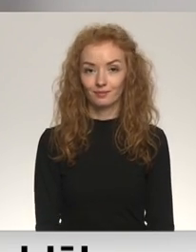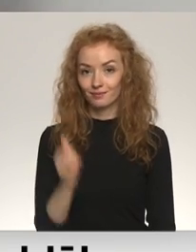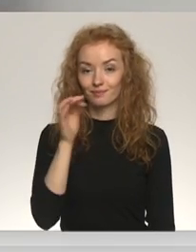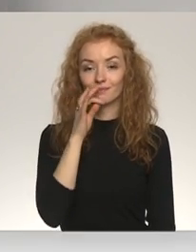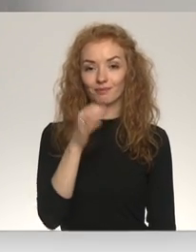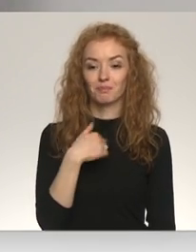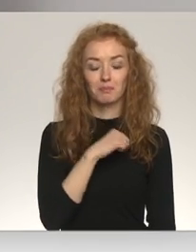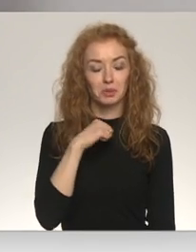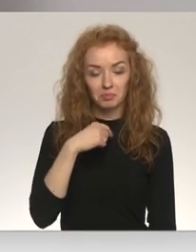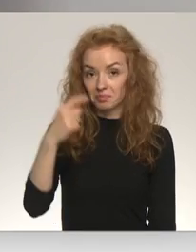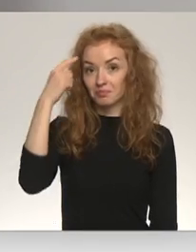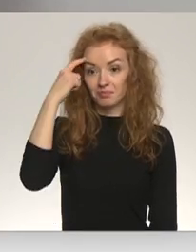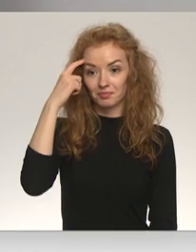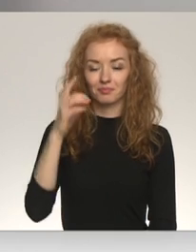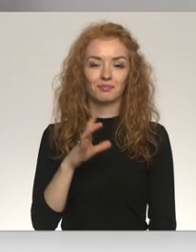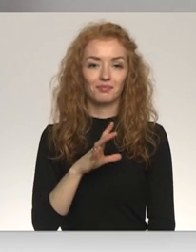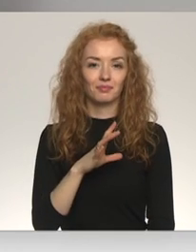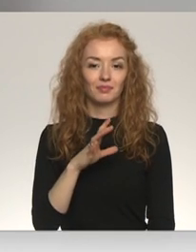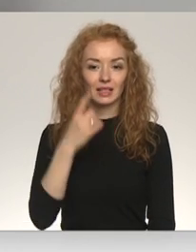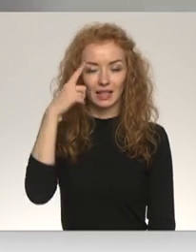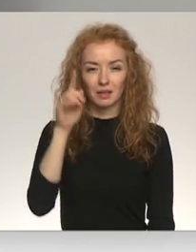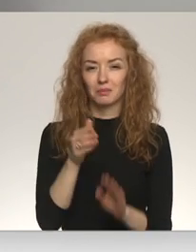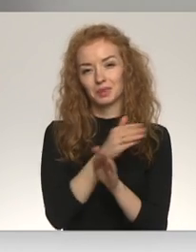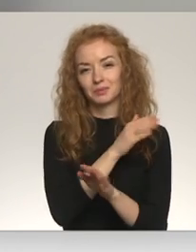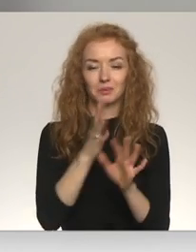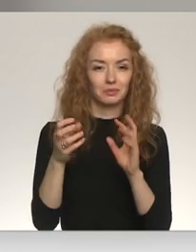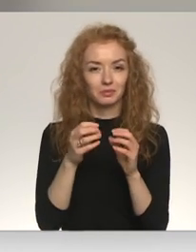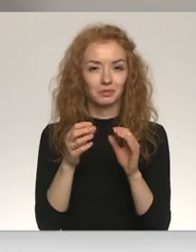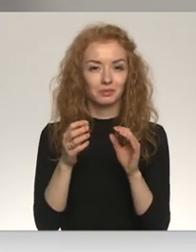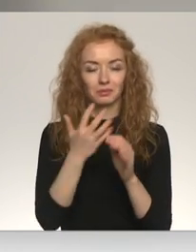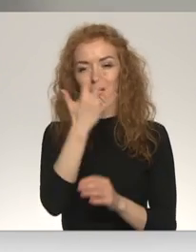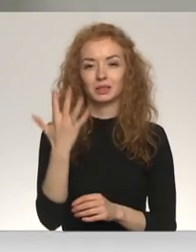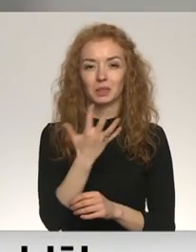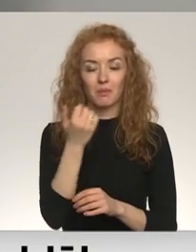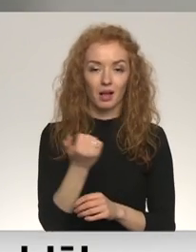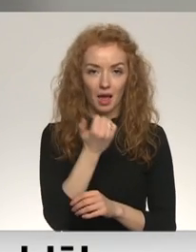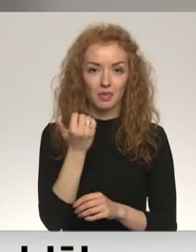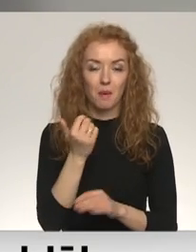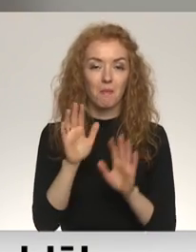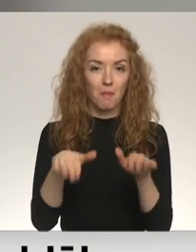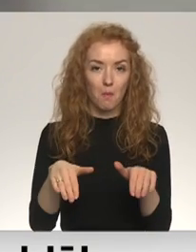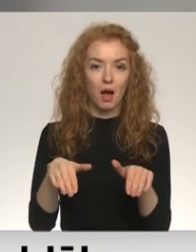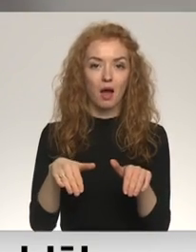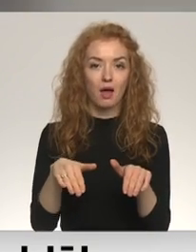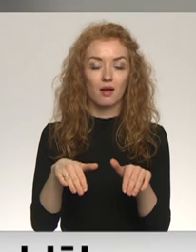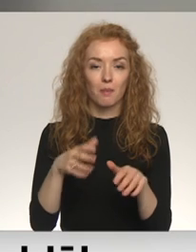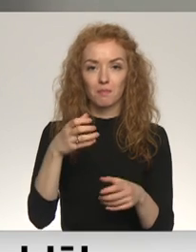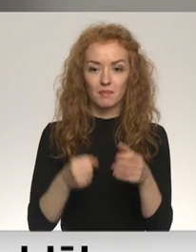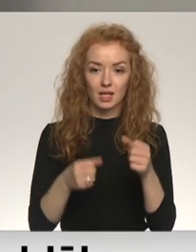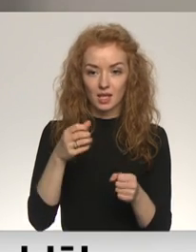tā kā nāk prātā, bija, manuprāt, tā ideja pirms kādiem, iespējams, 5 gadiem bija par